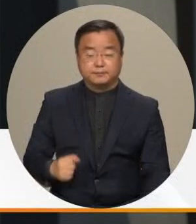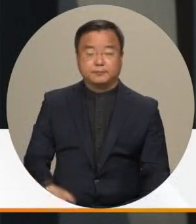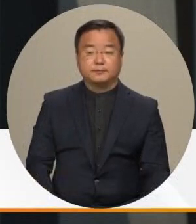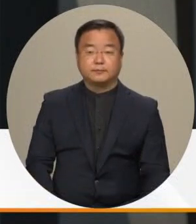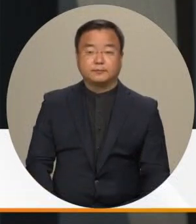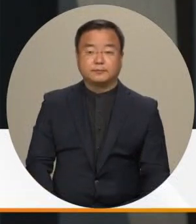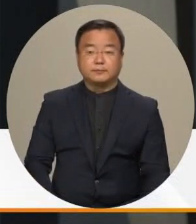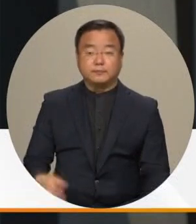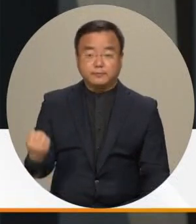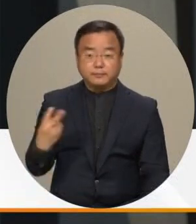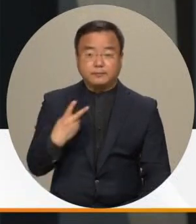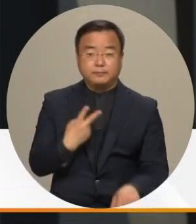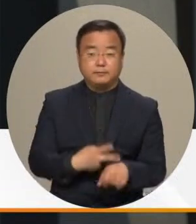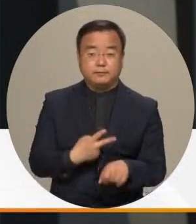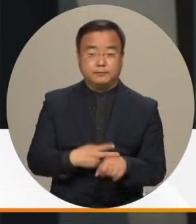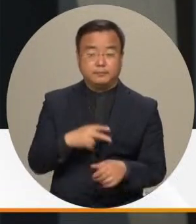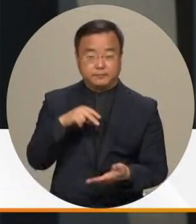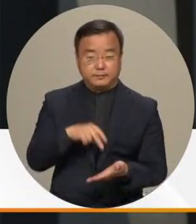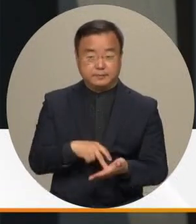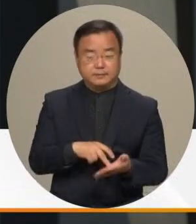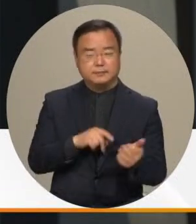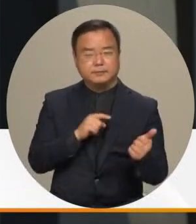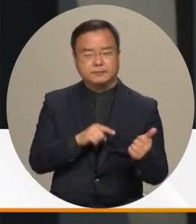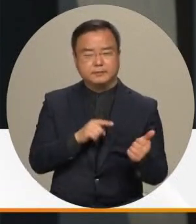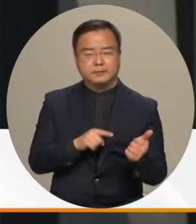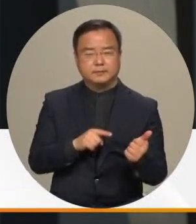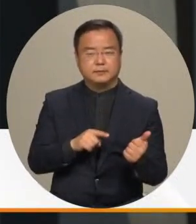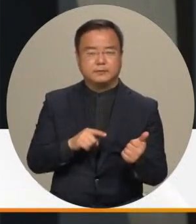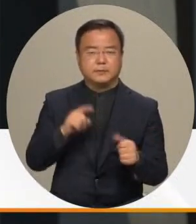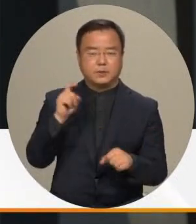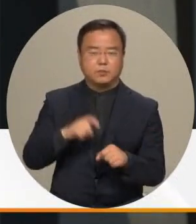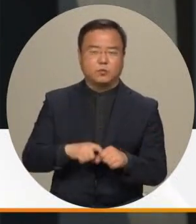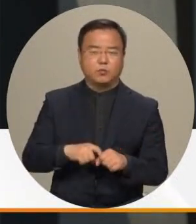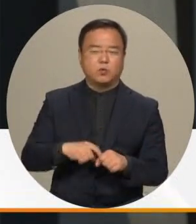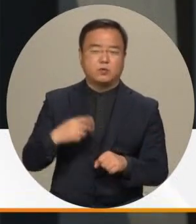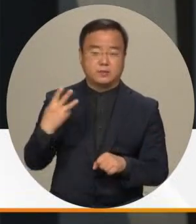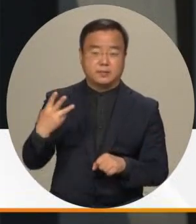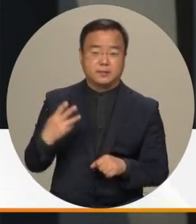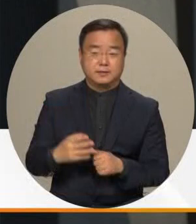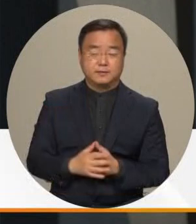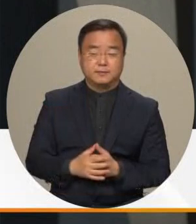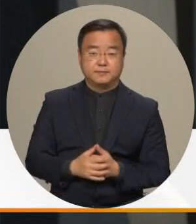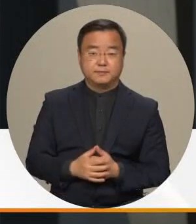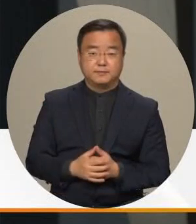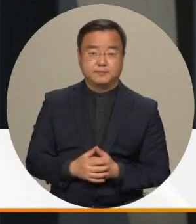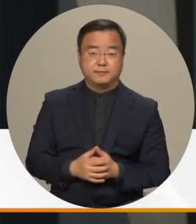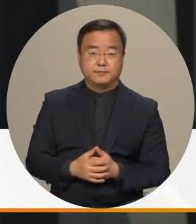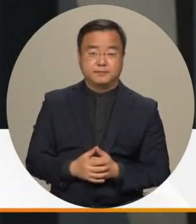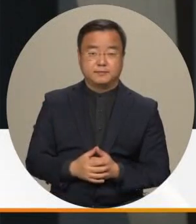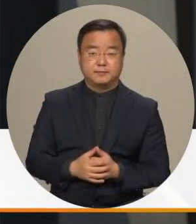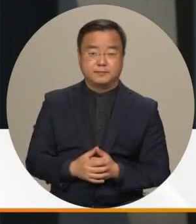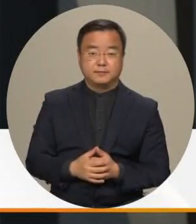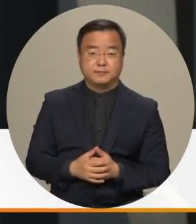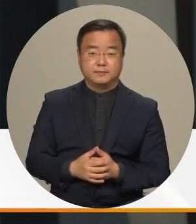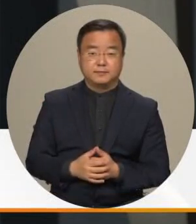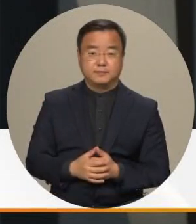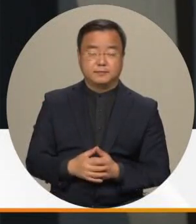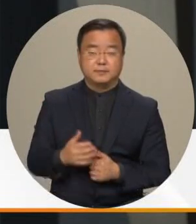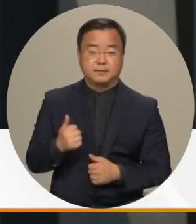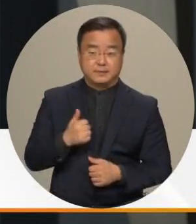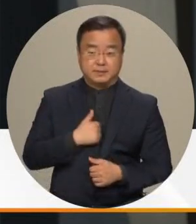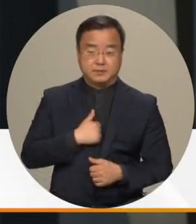그리고 교사로서도 교육자로서도 사실 3가지 목표를 해마다 두고 있는데요 그 세 가지를 이제